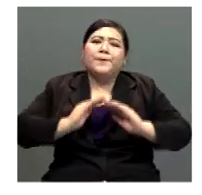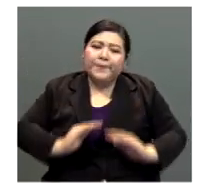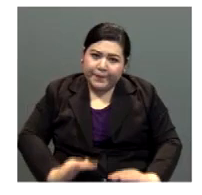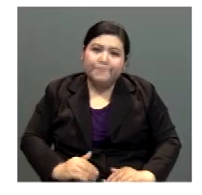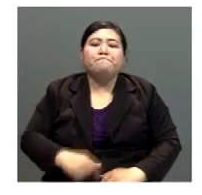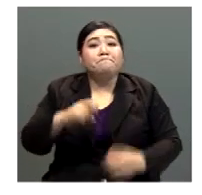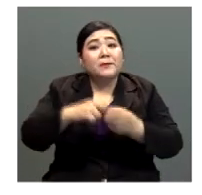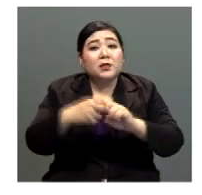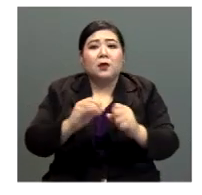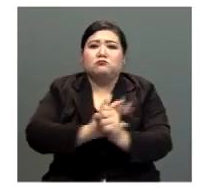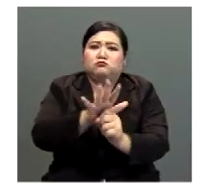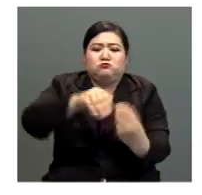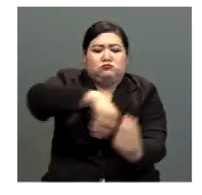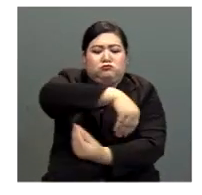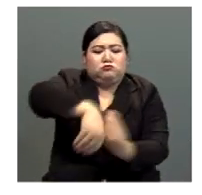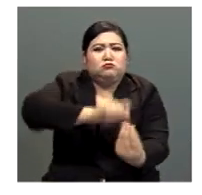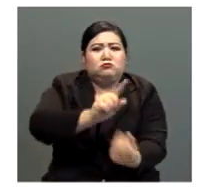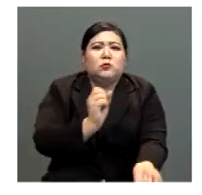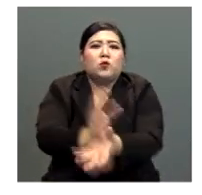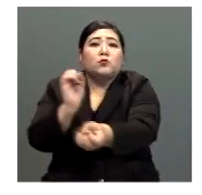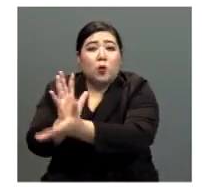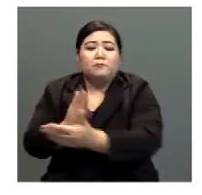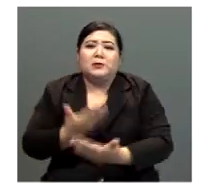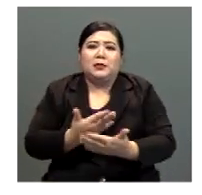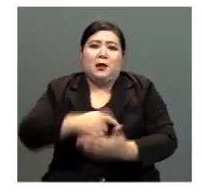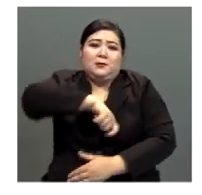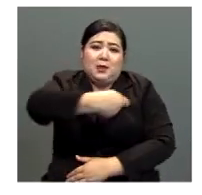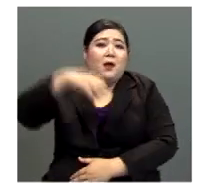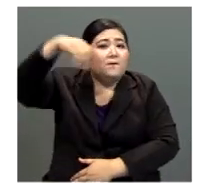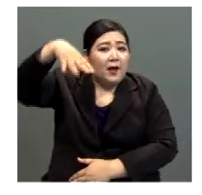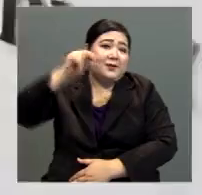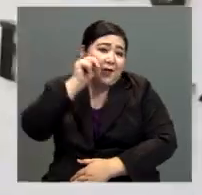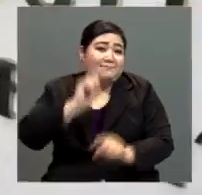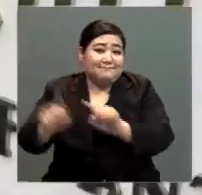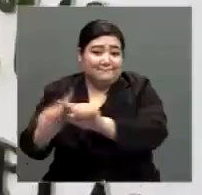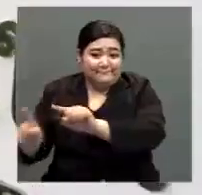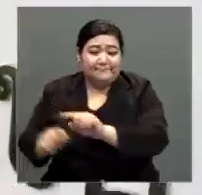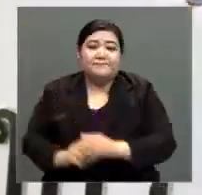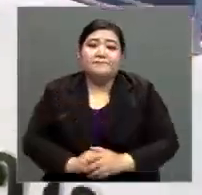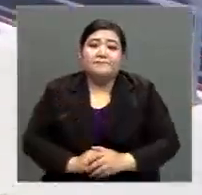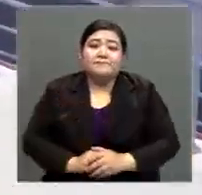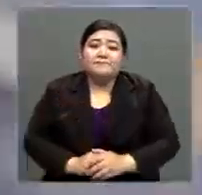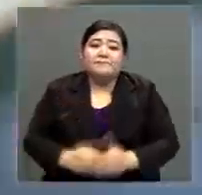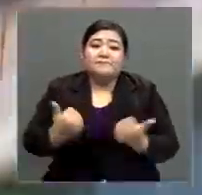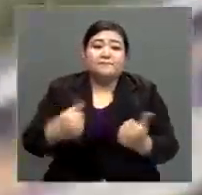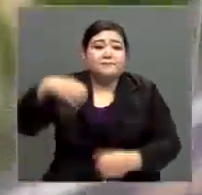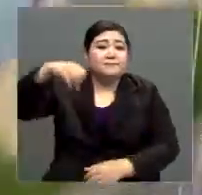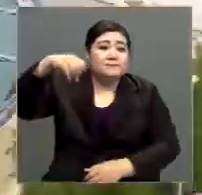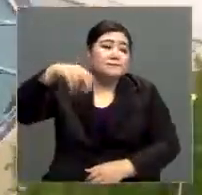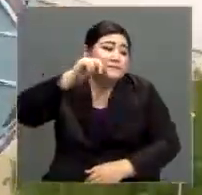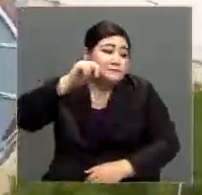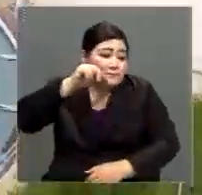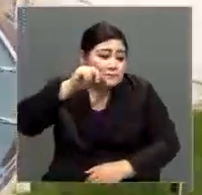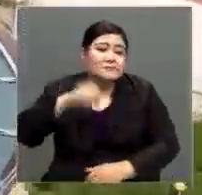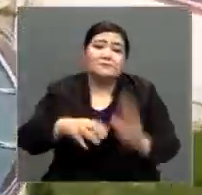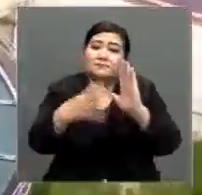ผลกระทบด้านเศรษฐกิจโดยเฉพาะการลดภาระค่าสาธารณูปโภคซึ่งในส่วนของประปาทั้งการประปานครหลว